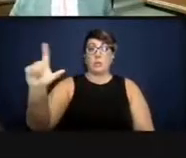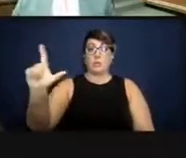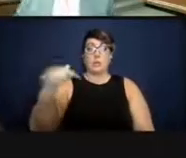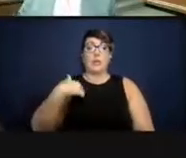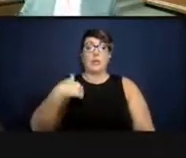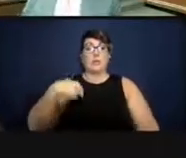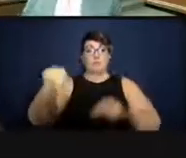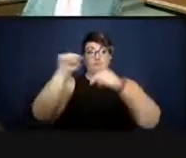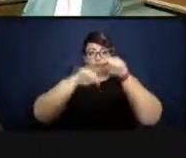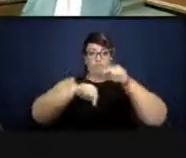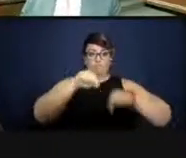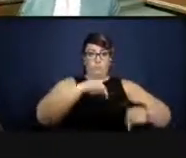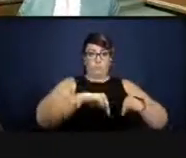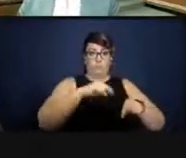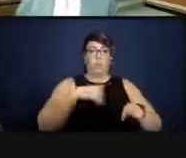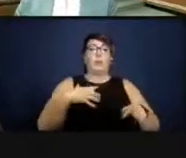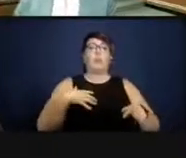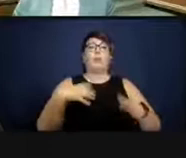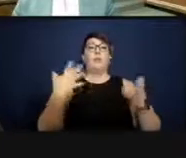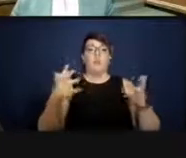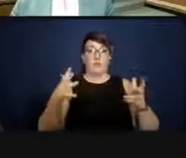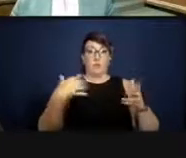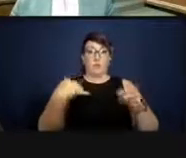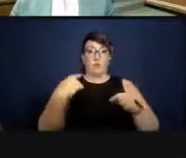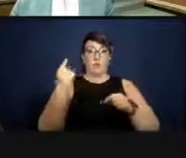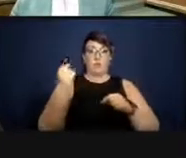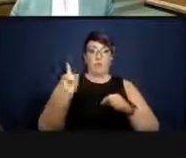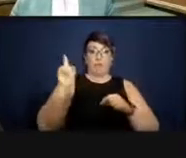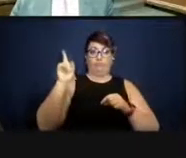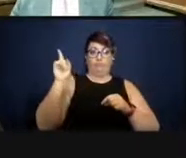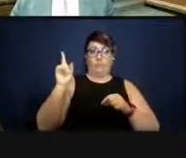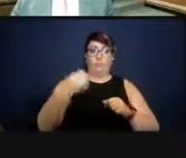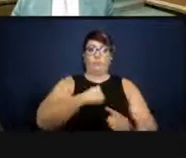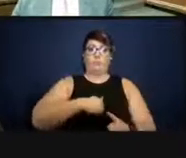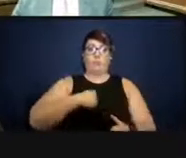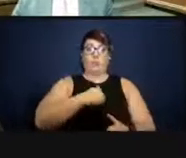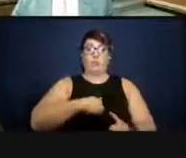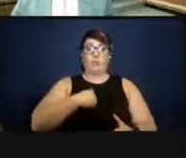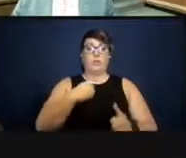Dr. Shul. Ninahitaji